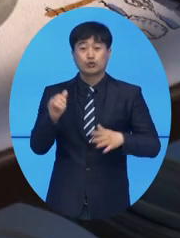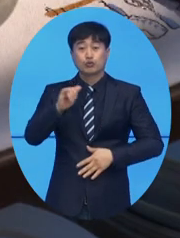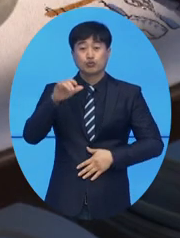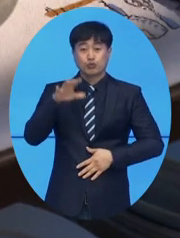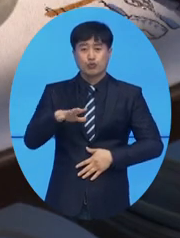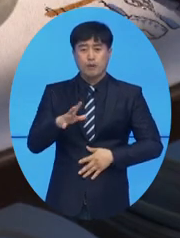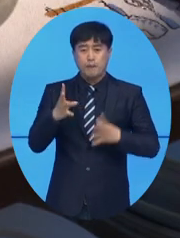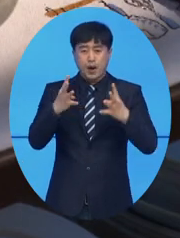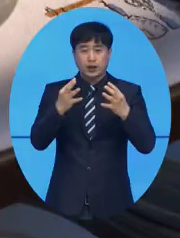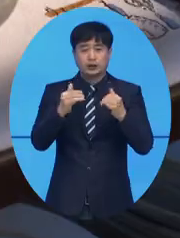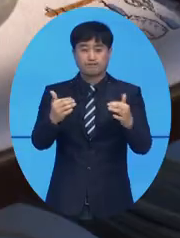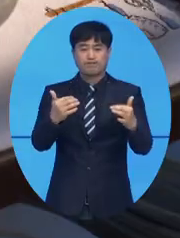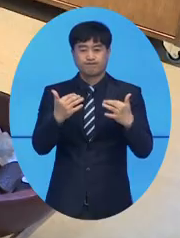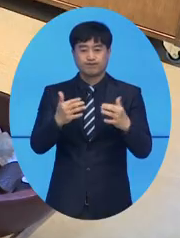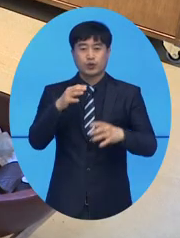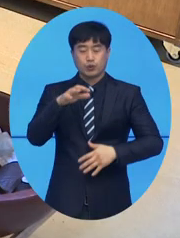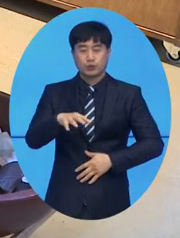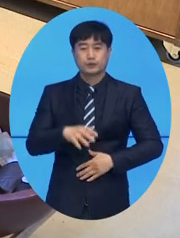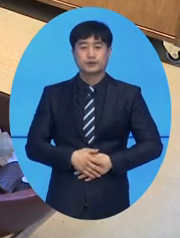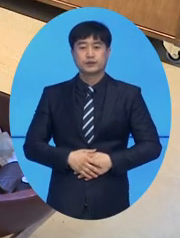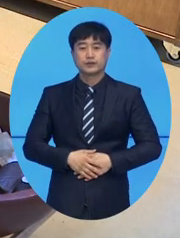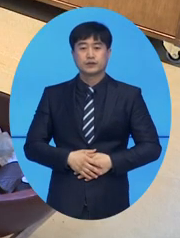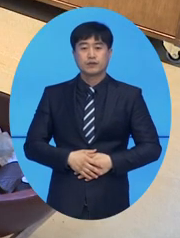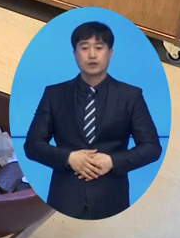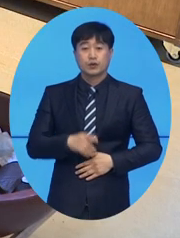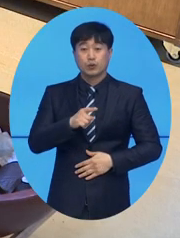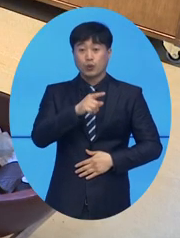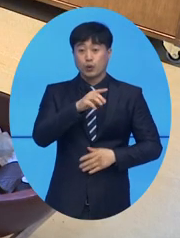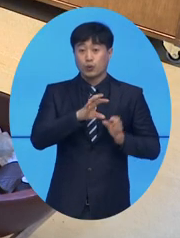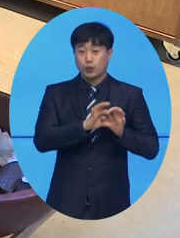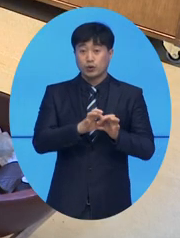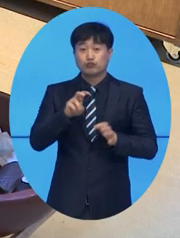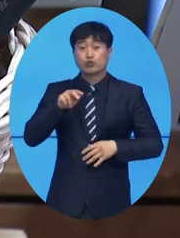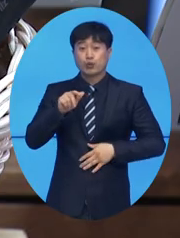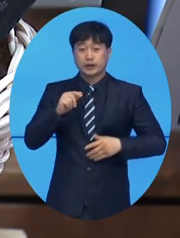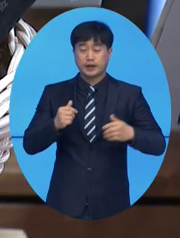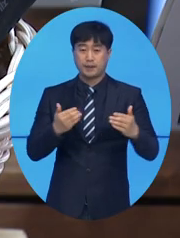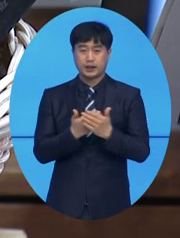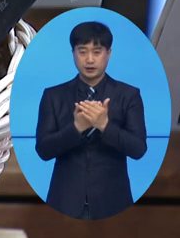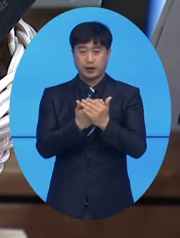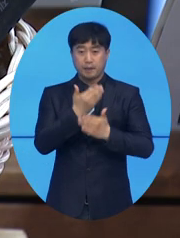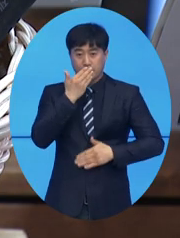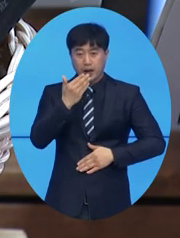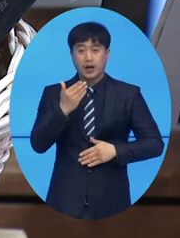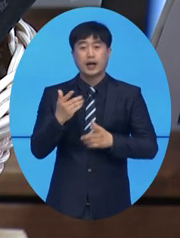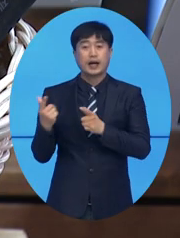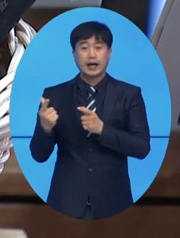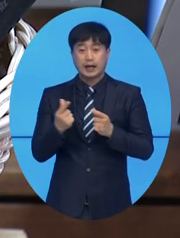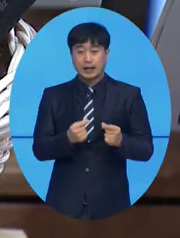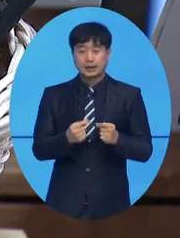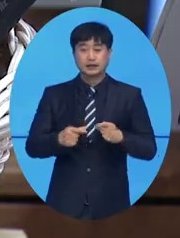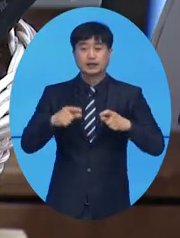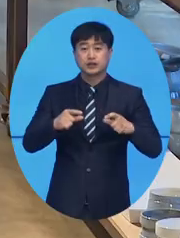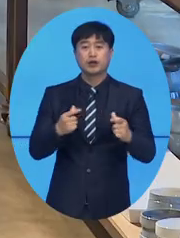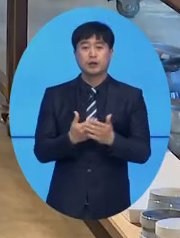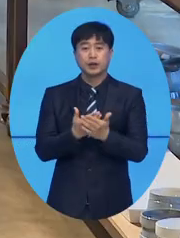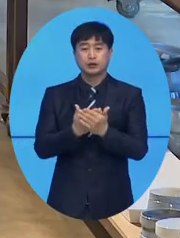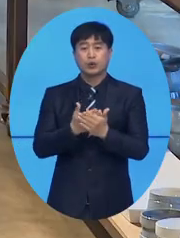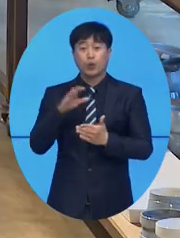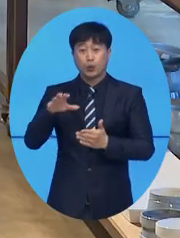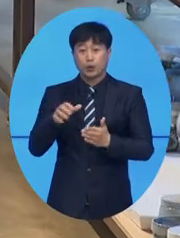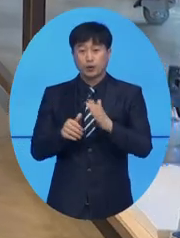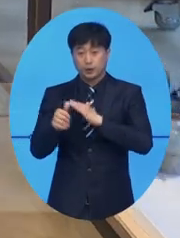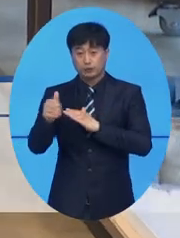대표 벼룩시장으로 자리매김했습니다. 리버마켓을 통해 문오리 지역의 활기를 찾게 된 것처럼 지역 활성화가 필요한 곳을 찾아다니고